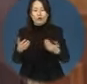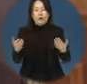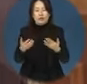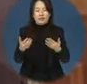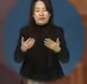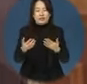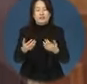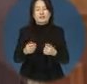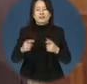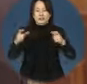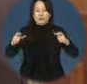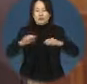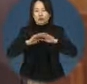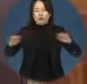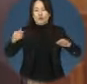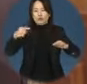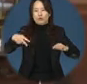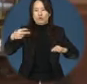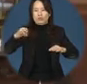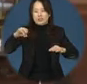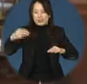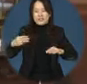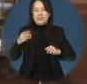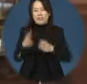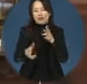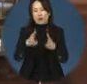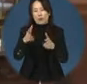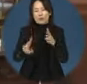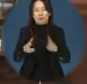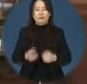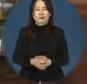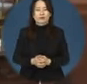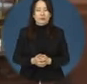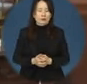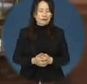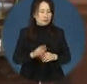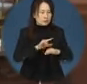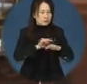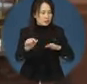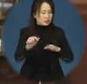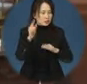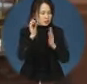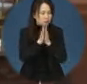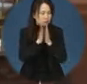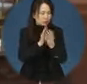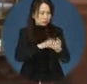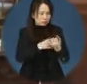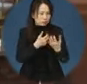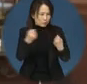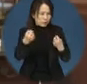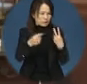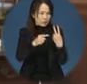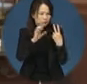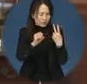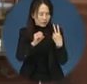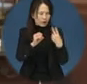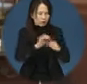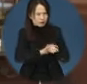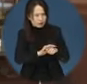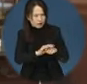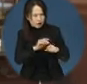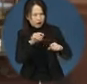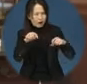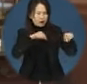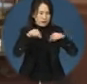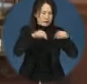지어 게임 이라고 말씀드릴 수 있습니다 이렇게 자시 분권화 2.02 좀 본격화 되면 정말 막 지금